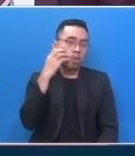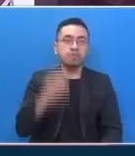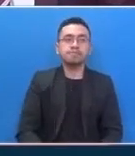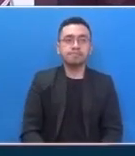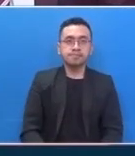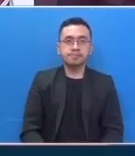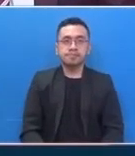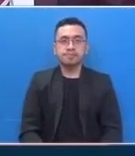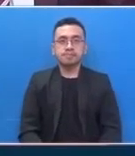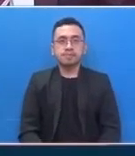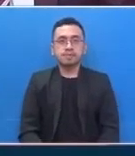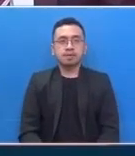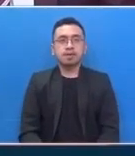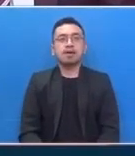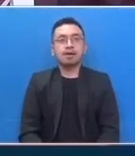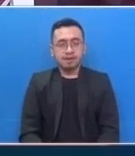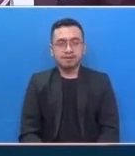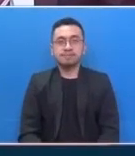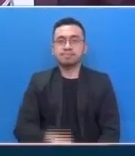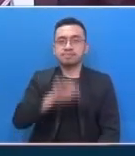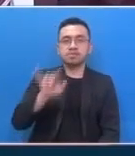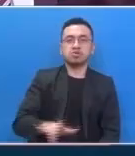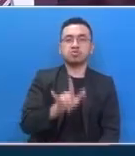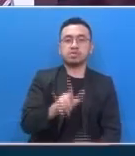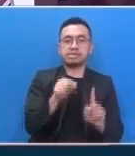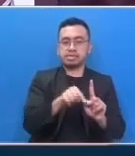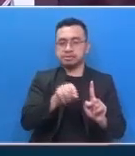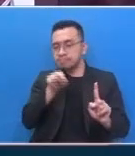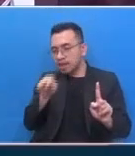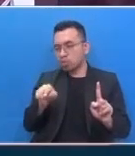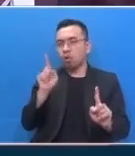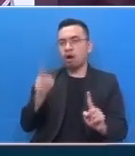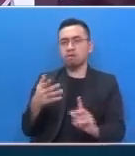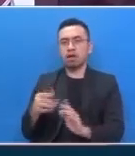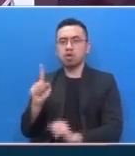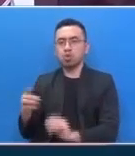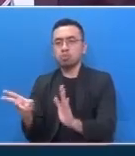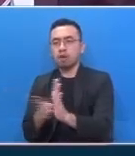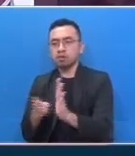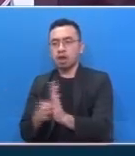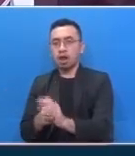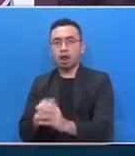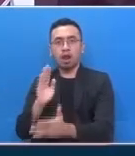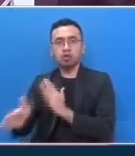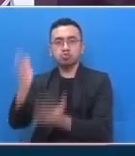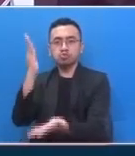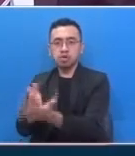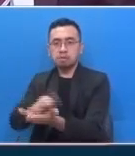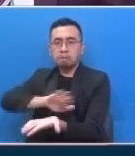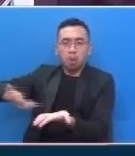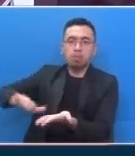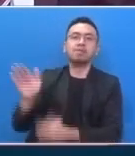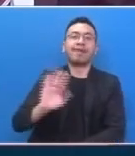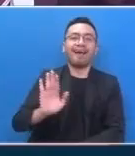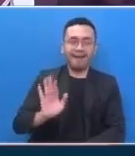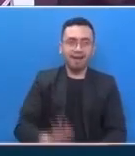E hanya karena satu kejadian kemudian mengambil sikap langkah ekstrm hanya berpindah kepada calon yang lain saya meyakini